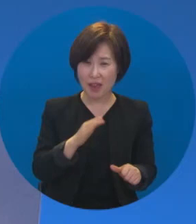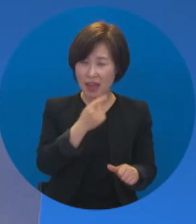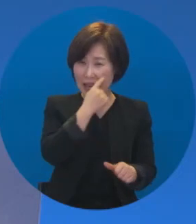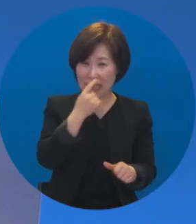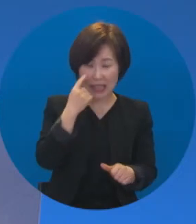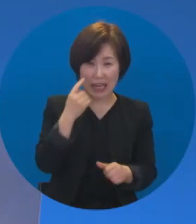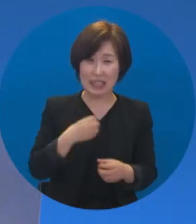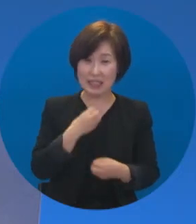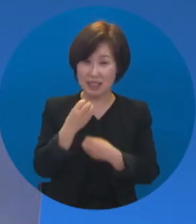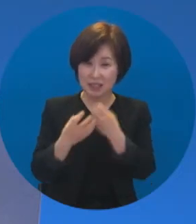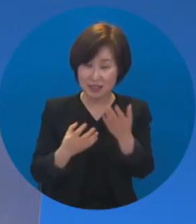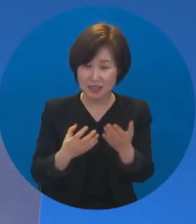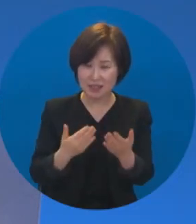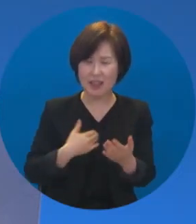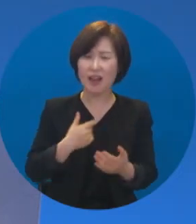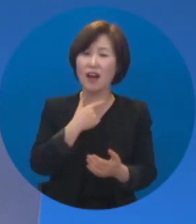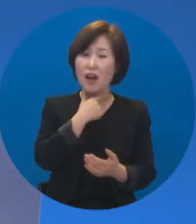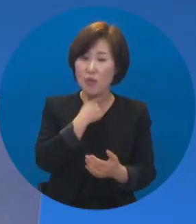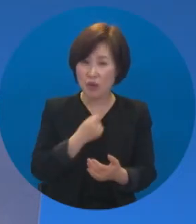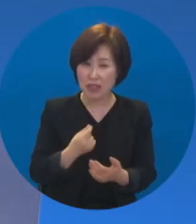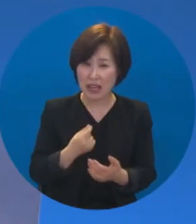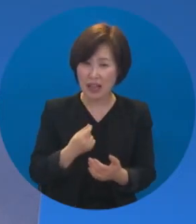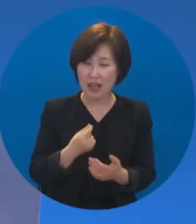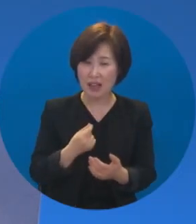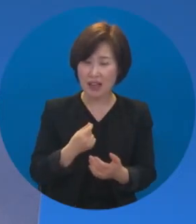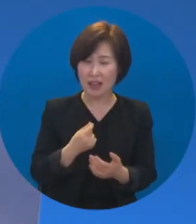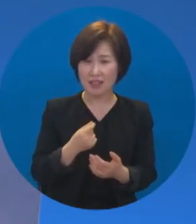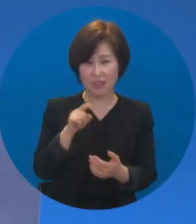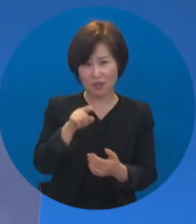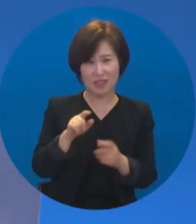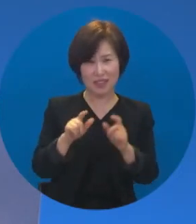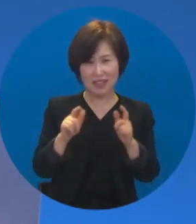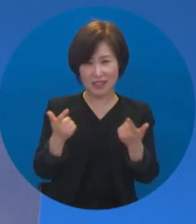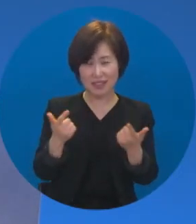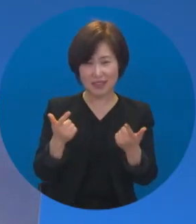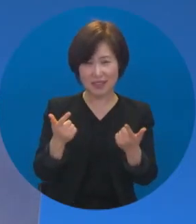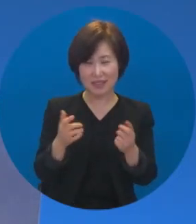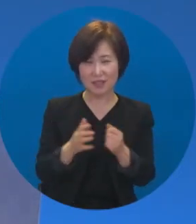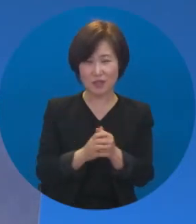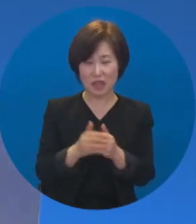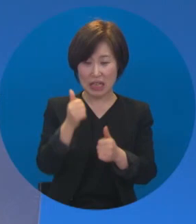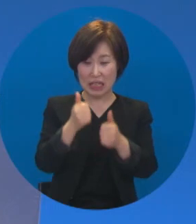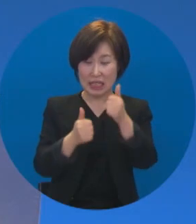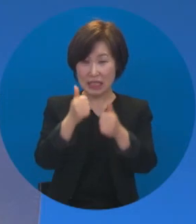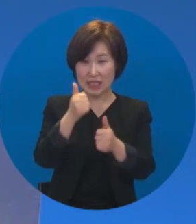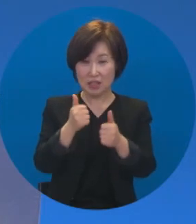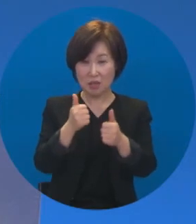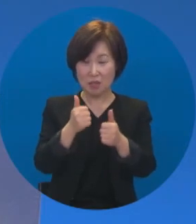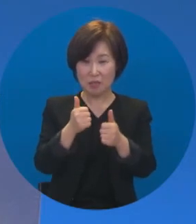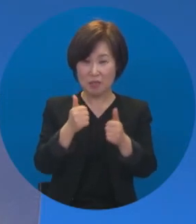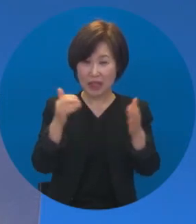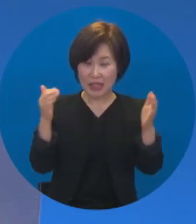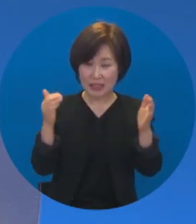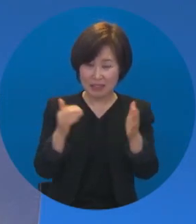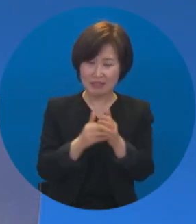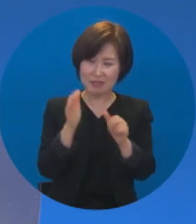그림, 제가 바랐던 그림이 아닌 거죠. 마치 수능 후에 제가 느꼈던